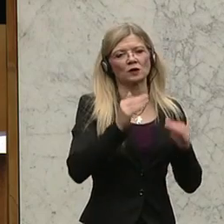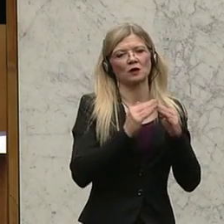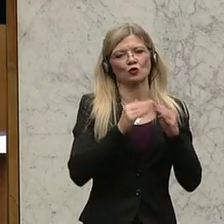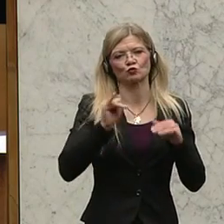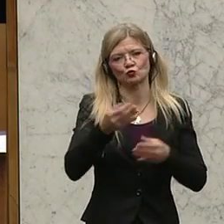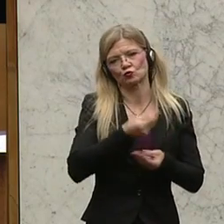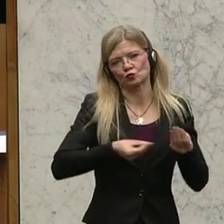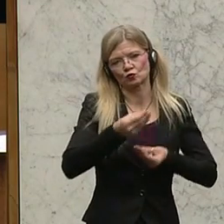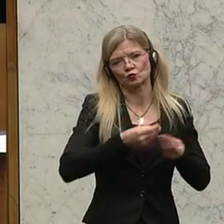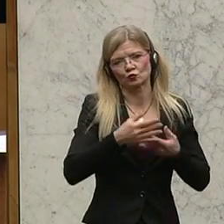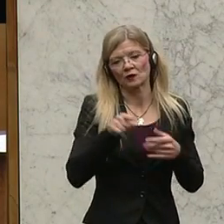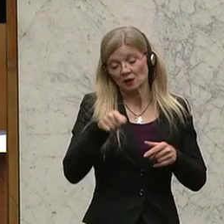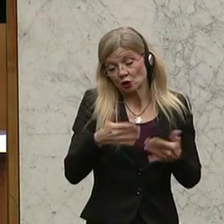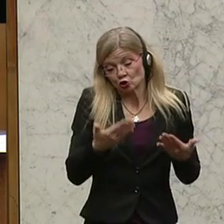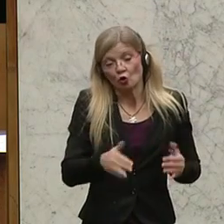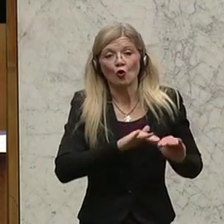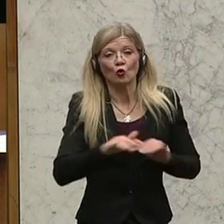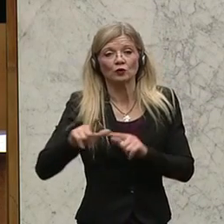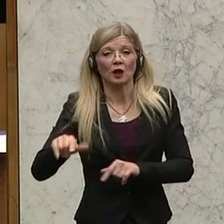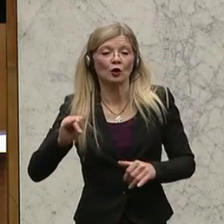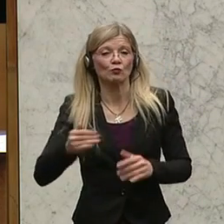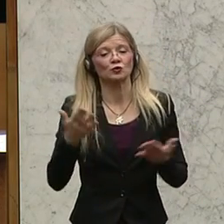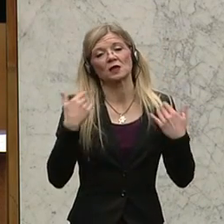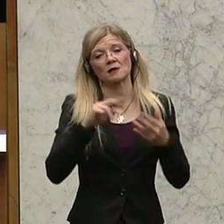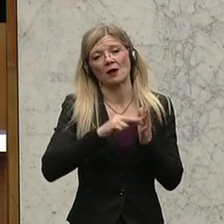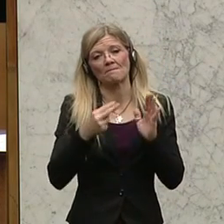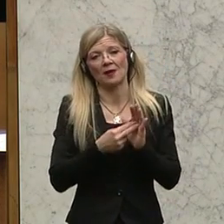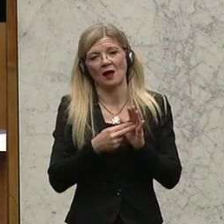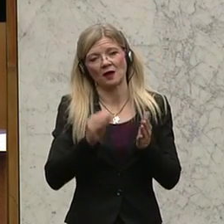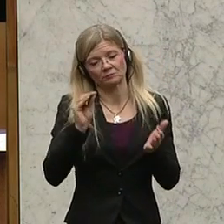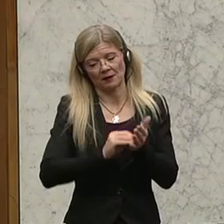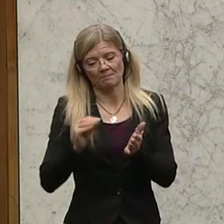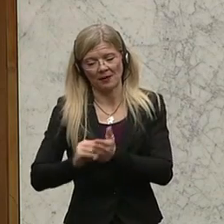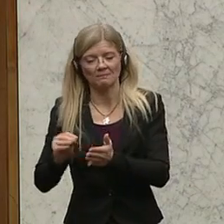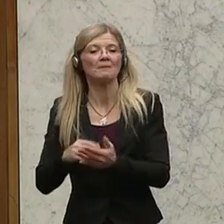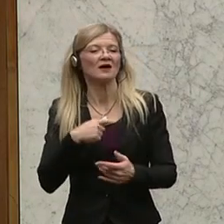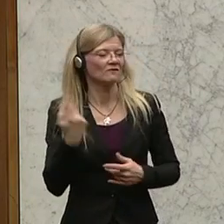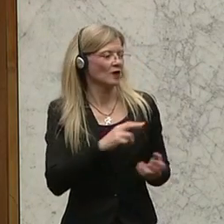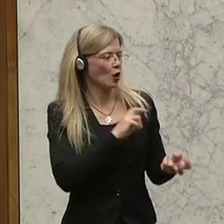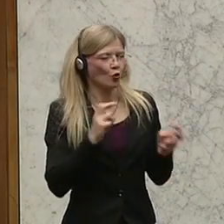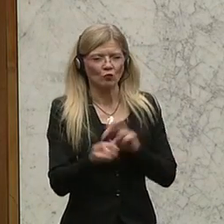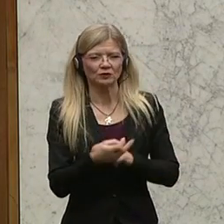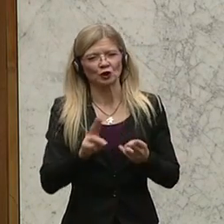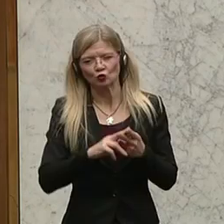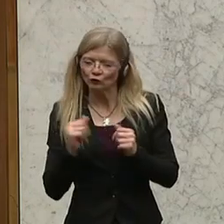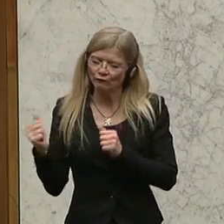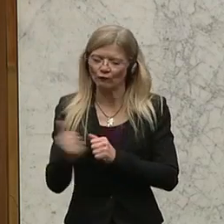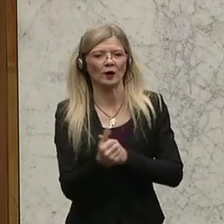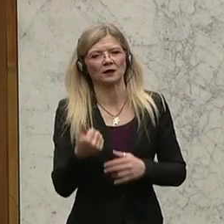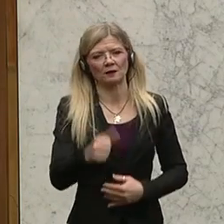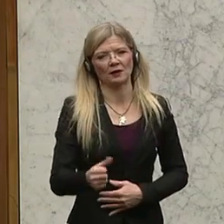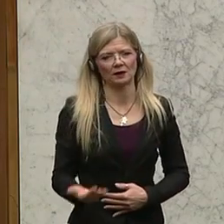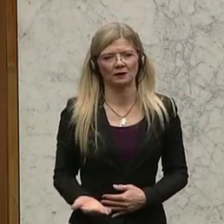Klimaplan festzuschreiben sein. Wir sind in der Umsetzung und wir sind vorne mit dabei. Da können Sie sich drauf